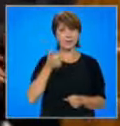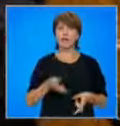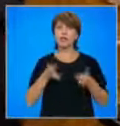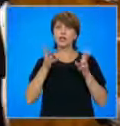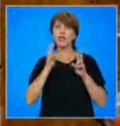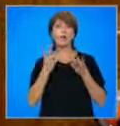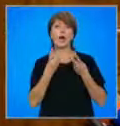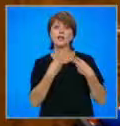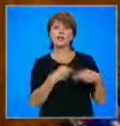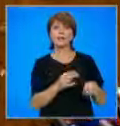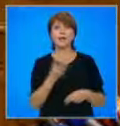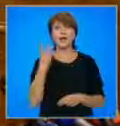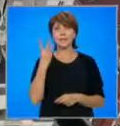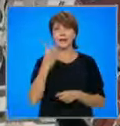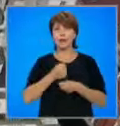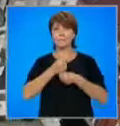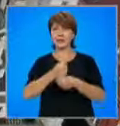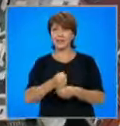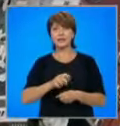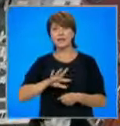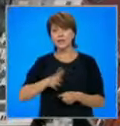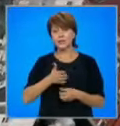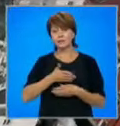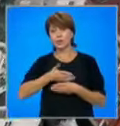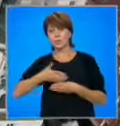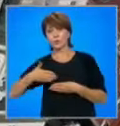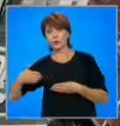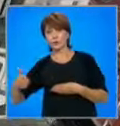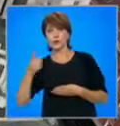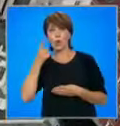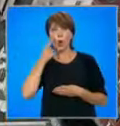ще върнат третия мандат и дали ще продължат с опитите да го изпълнят.